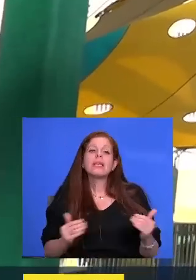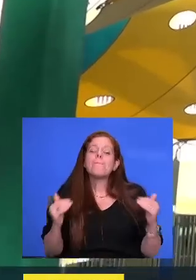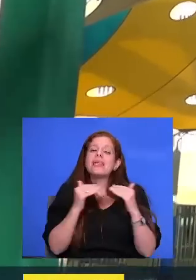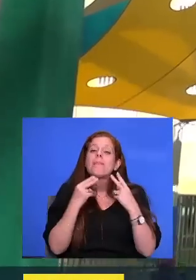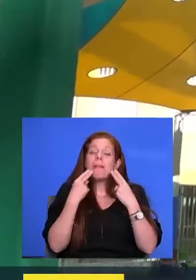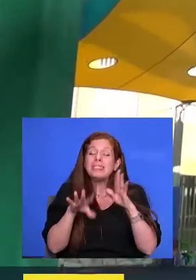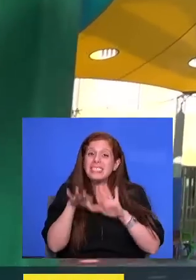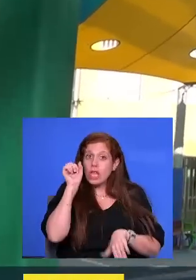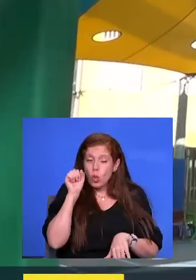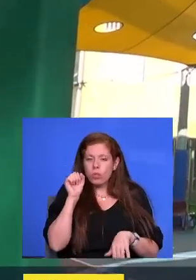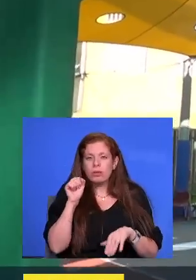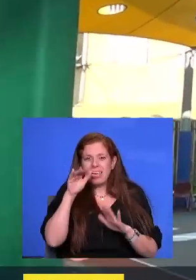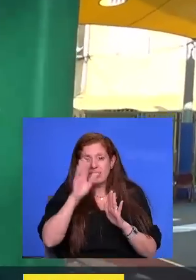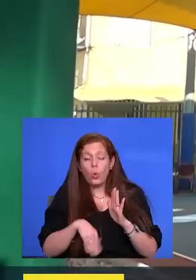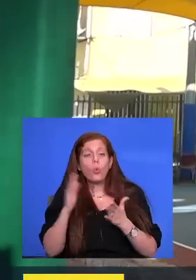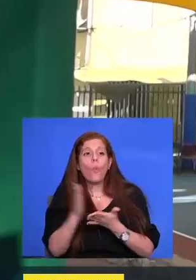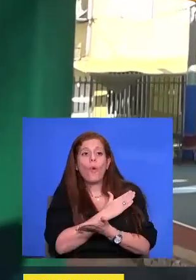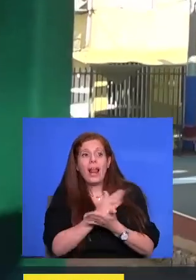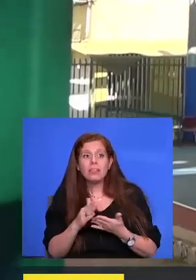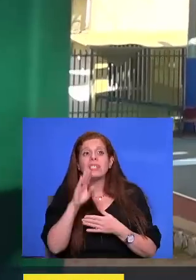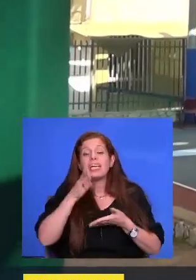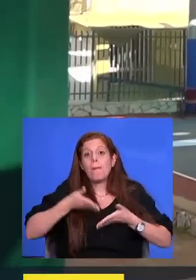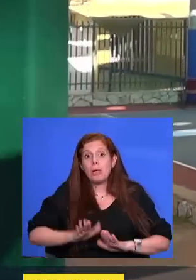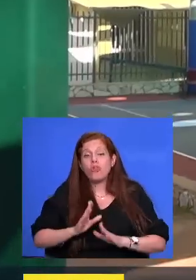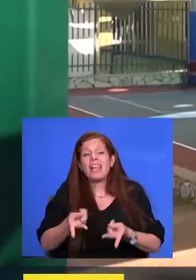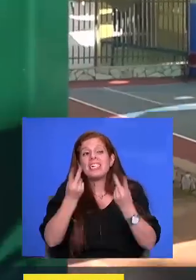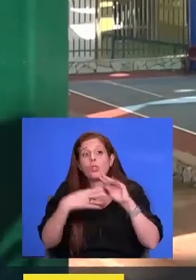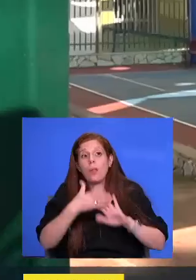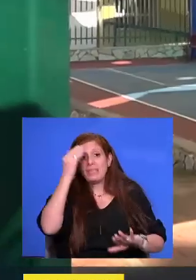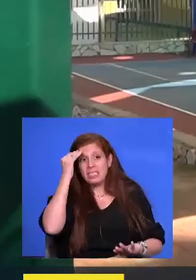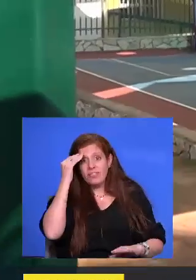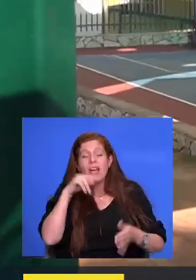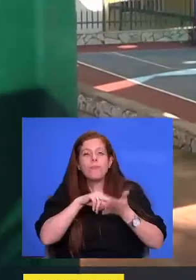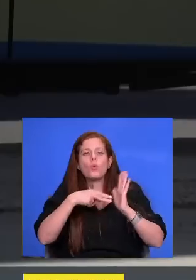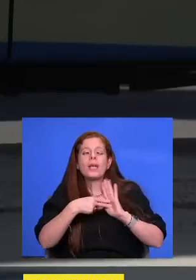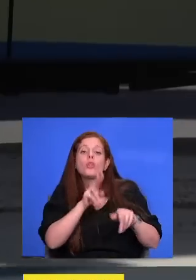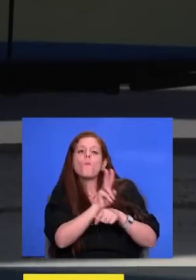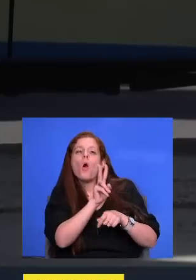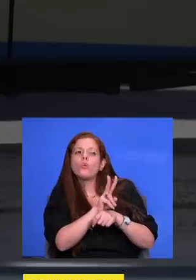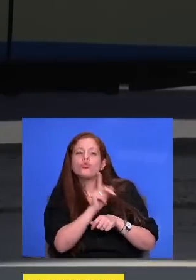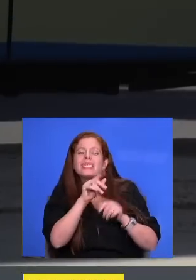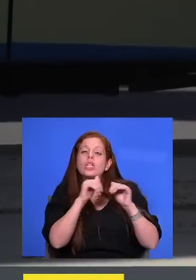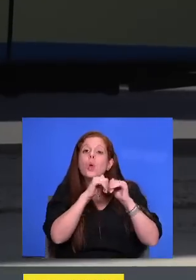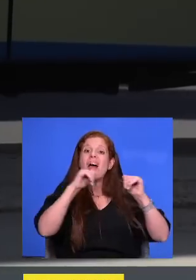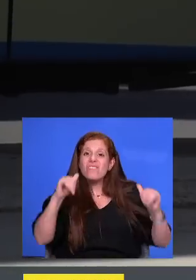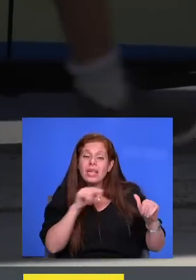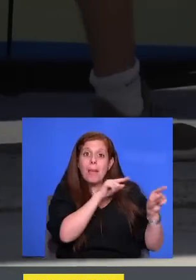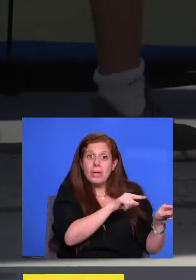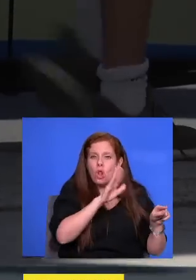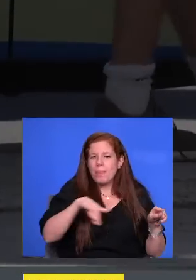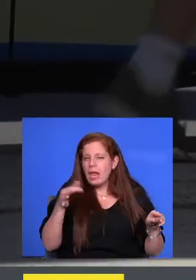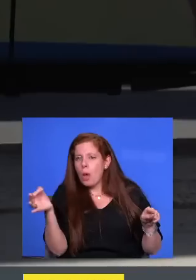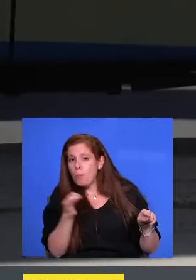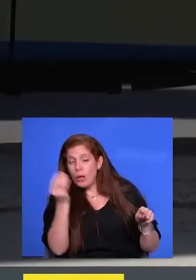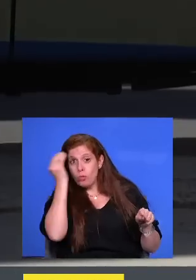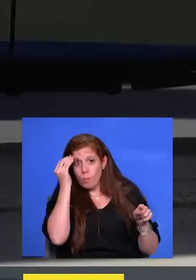החסרות מהחקירה, הוחלט כי בנה יחזור לבית הספר במסגרת תוכנית מוגנות, שנועדה ליצור הפרדה בינו לבין הילדים הפוגעים הלומדים